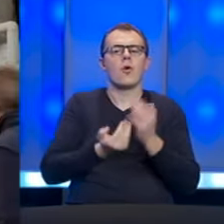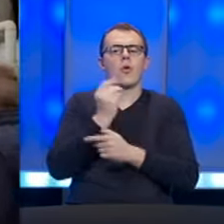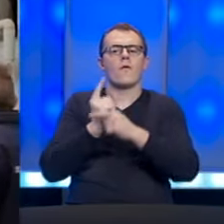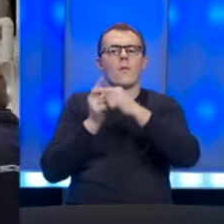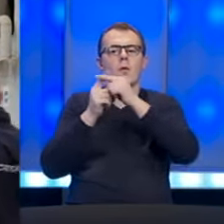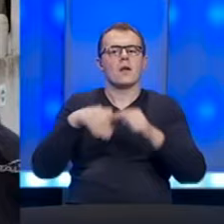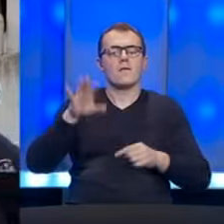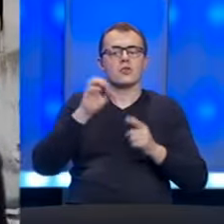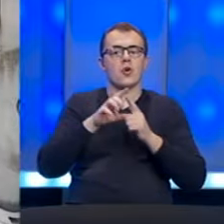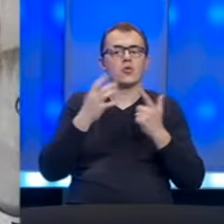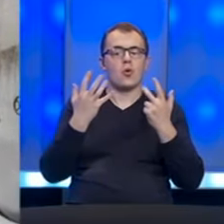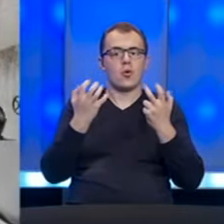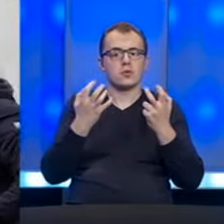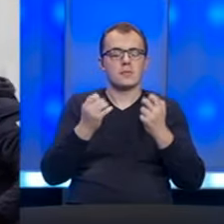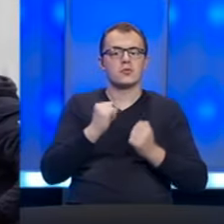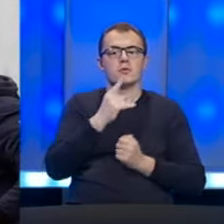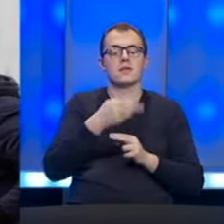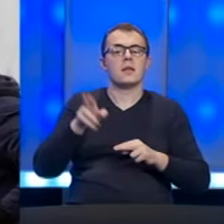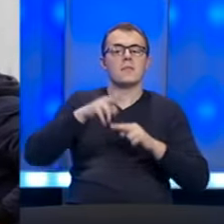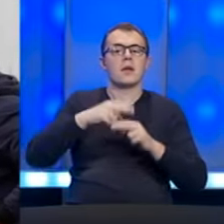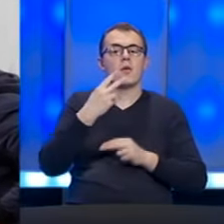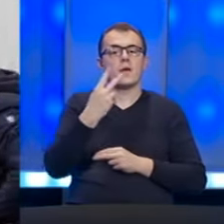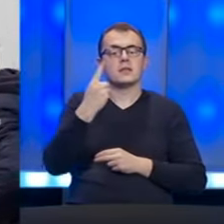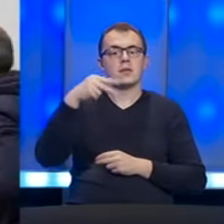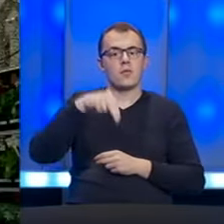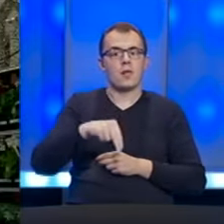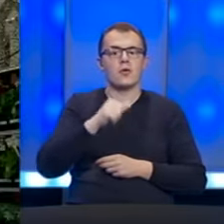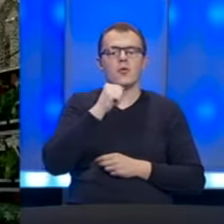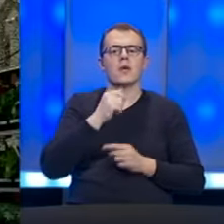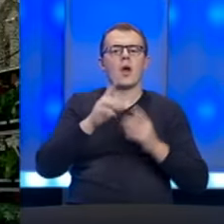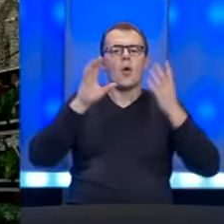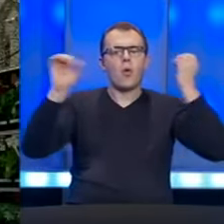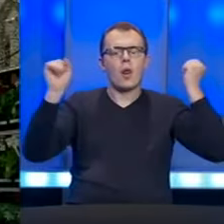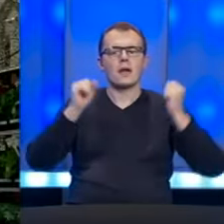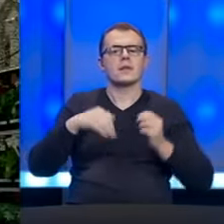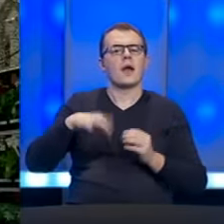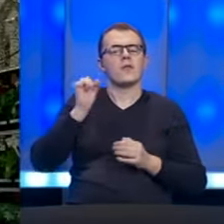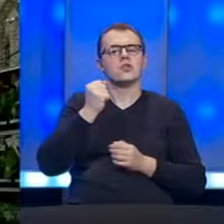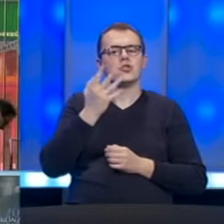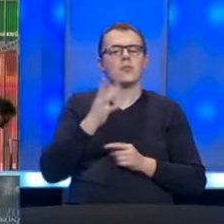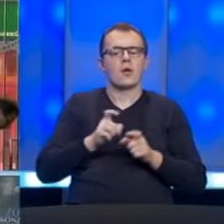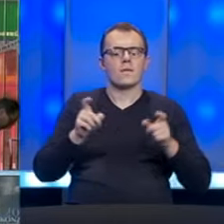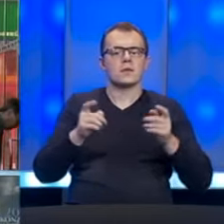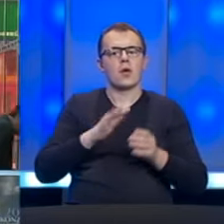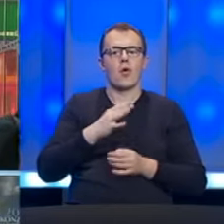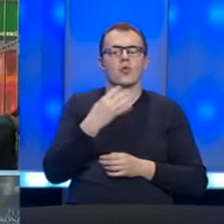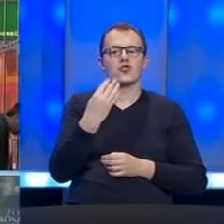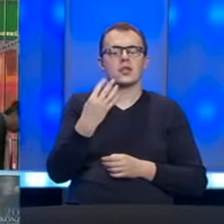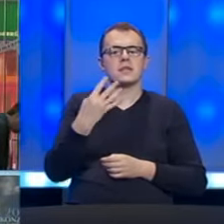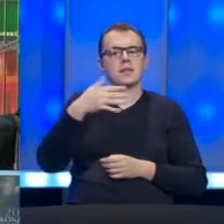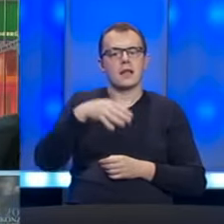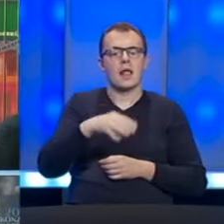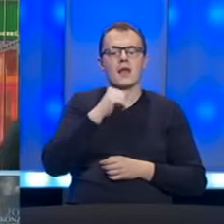Sada ih je više od 21.000. I Holandija bilježi veći broj inficiranih, oko 40.000 i gotovo 5.000